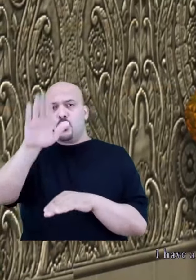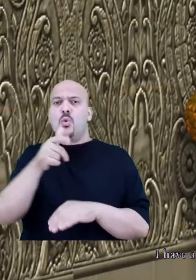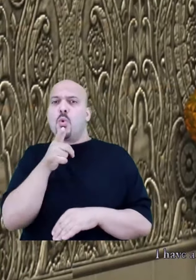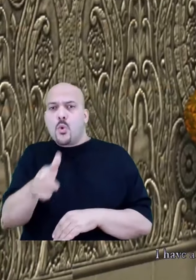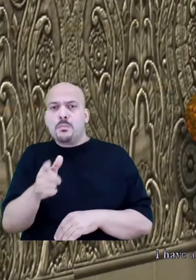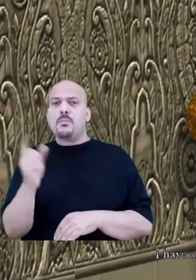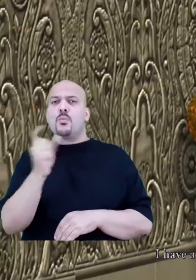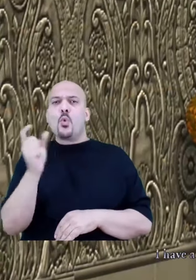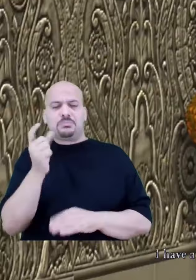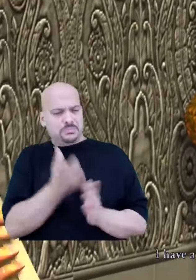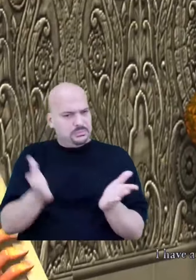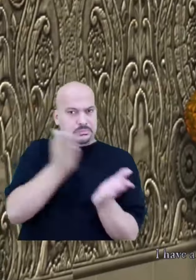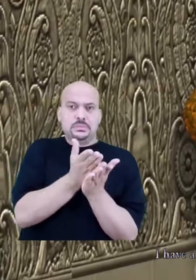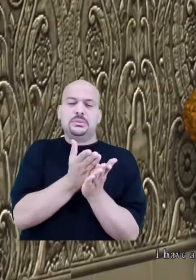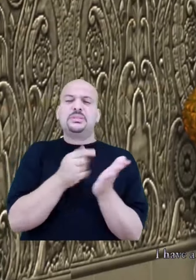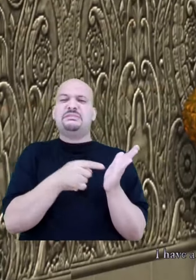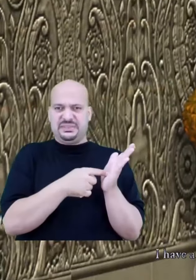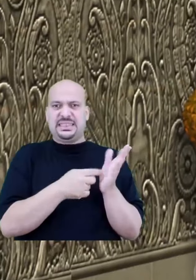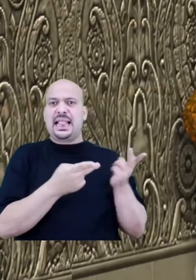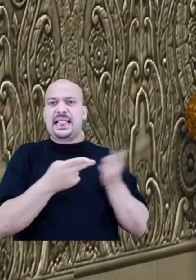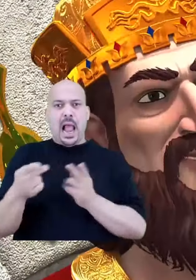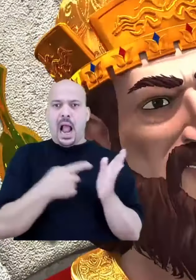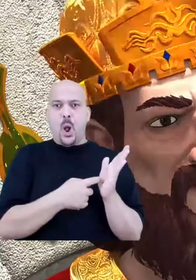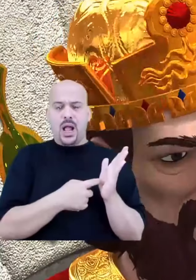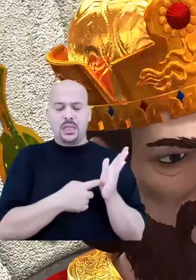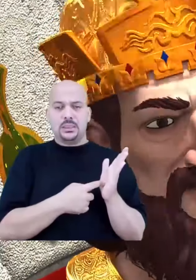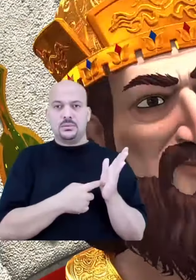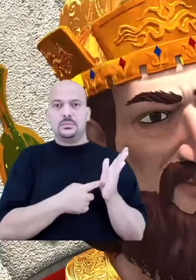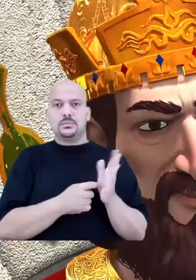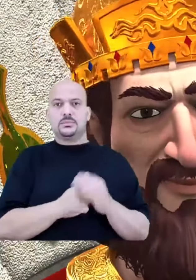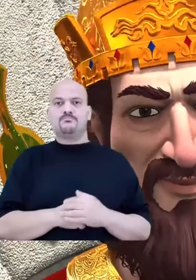رسول الله للدخول في الإسلام.